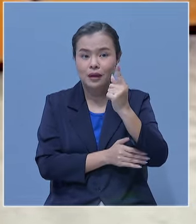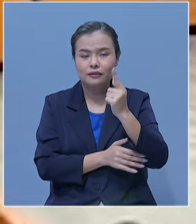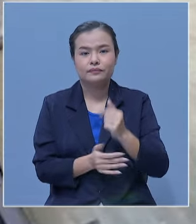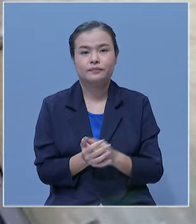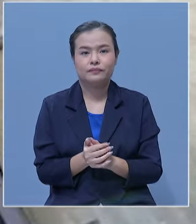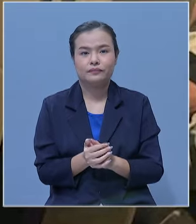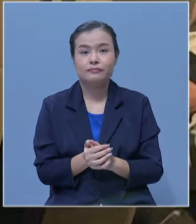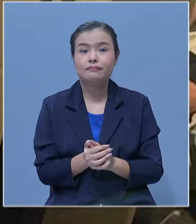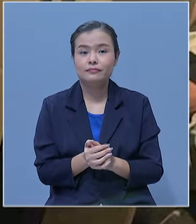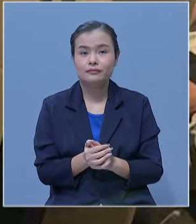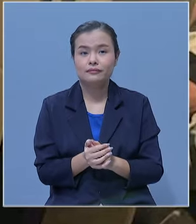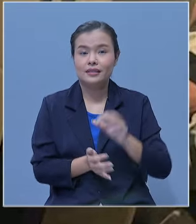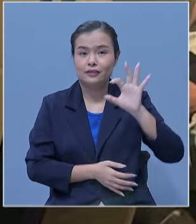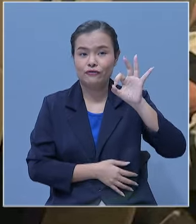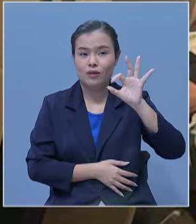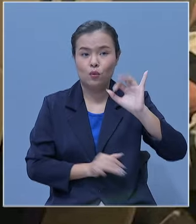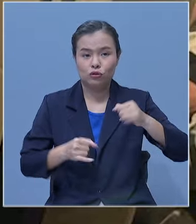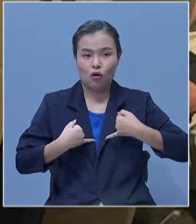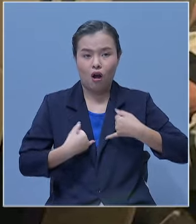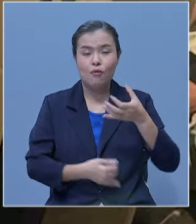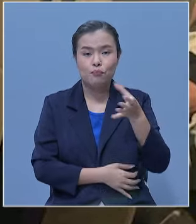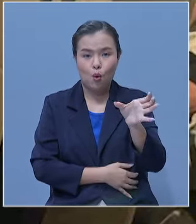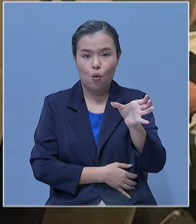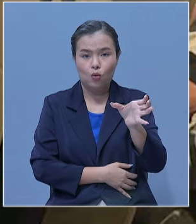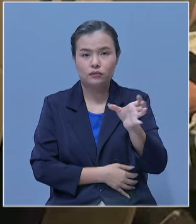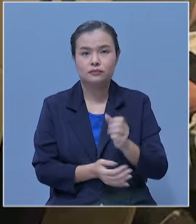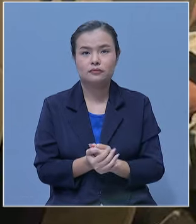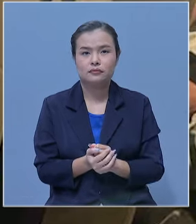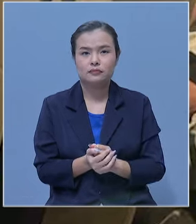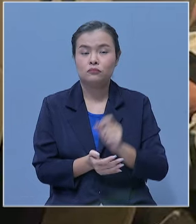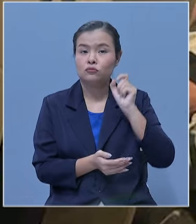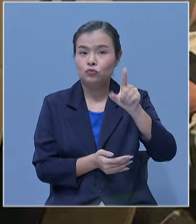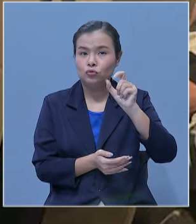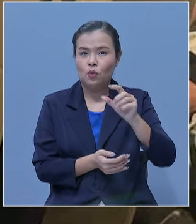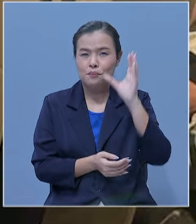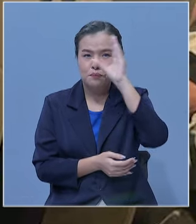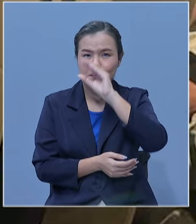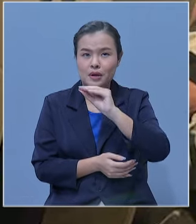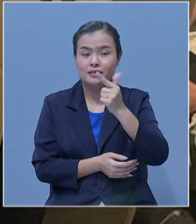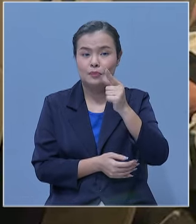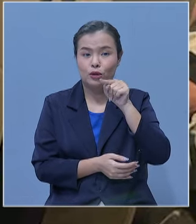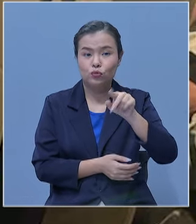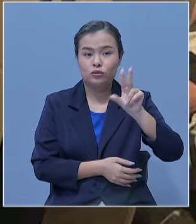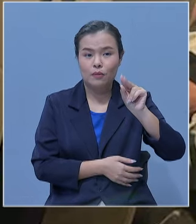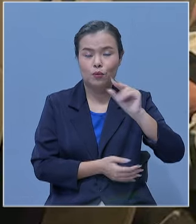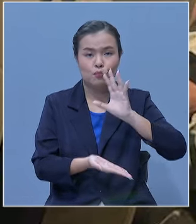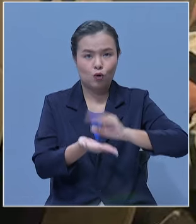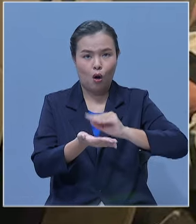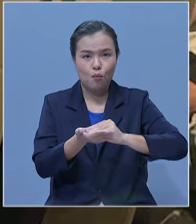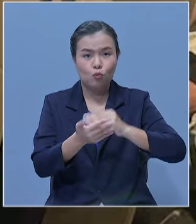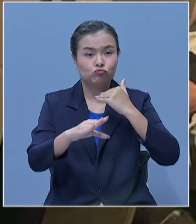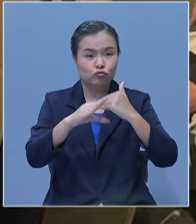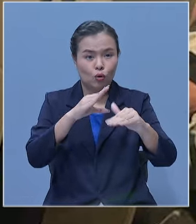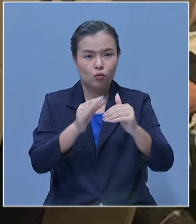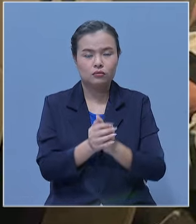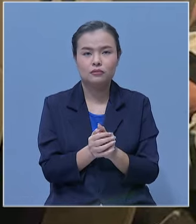กว่าคุณเอกภพนะคะก็ได้โพสต์ Facebook แจ้งว่าด่วน5:30 นพลเมืองดีแจ้งข้อมูลมาที่เพจ